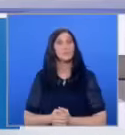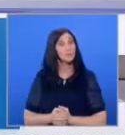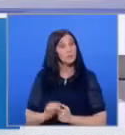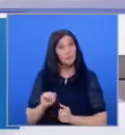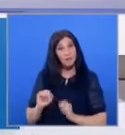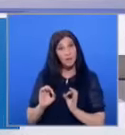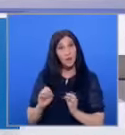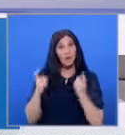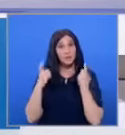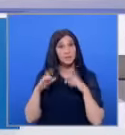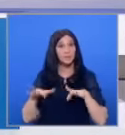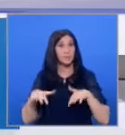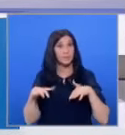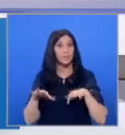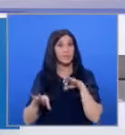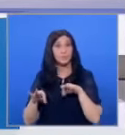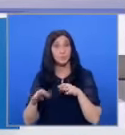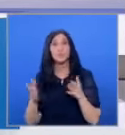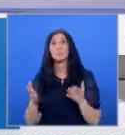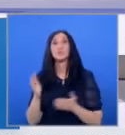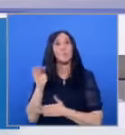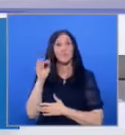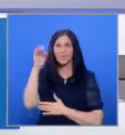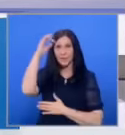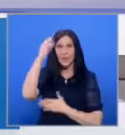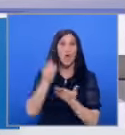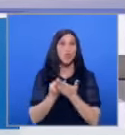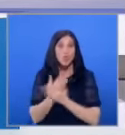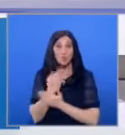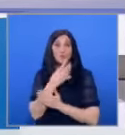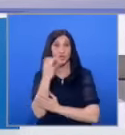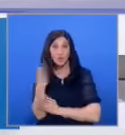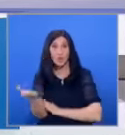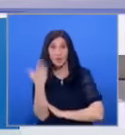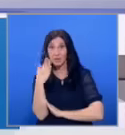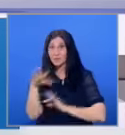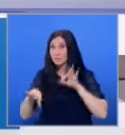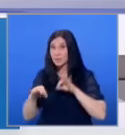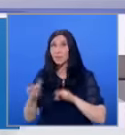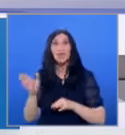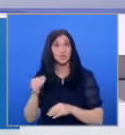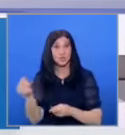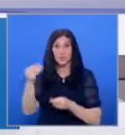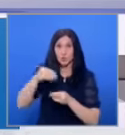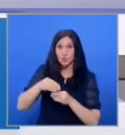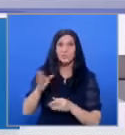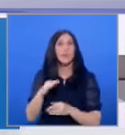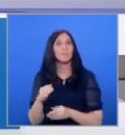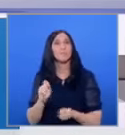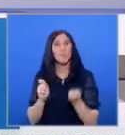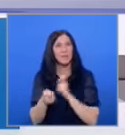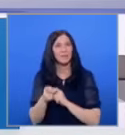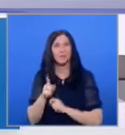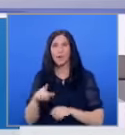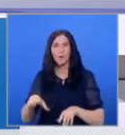И така, гръцките парламентарни избори са в неделя. Нови 400 000 избиратели ще се добавят след въведената промяна, при